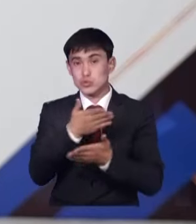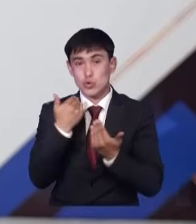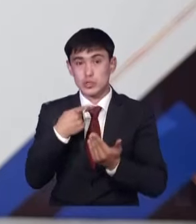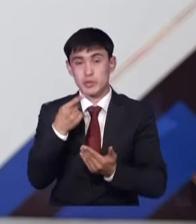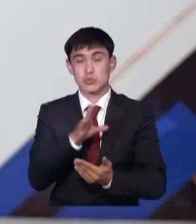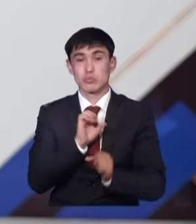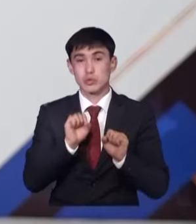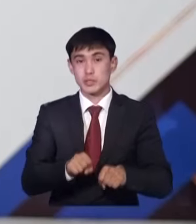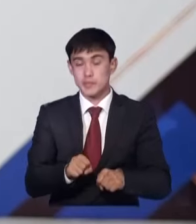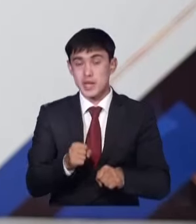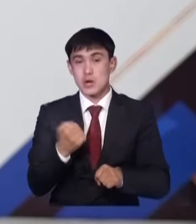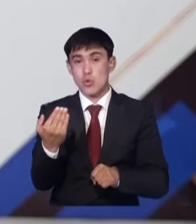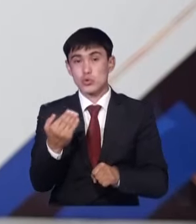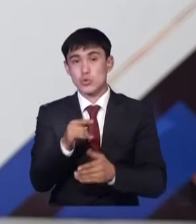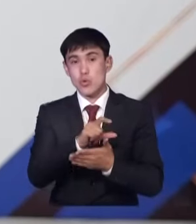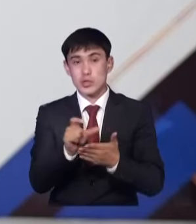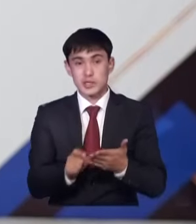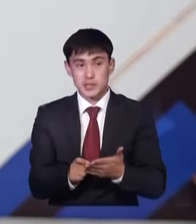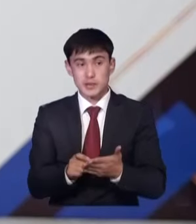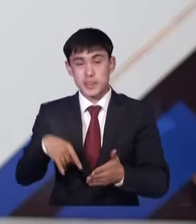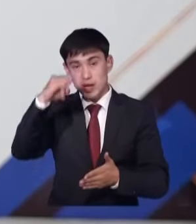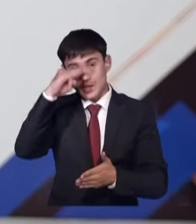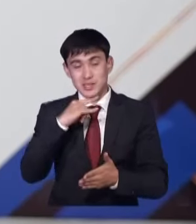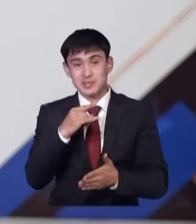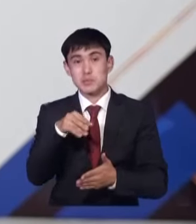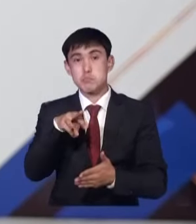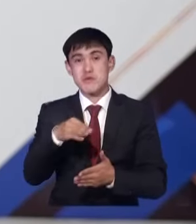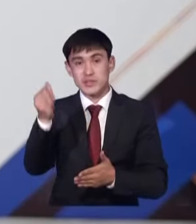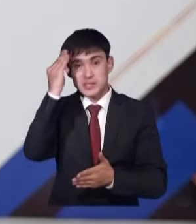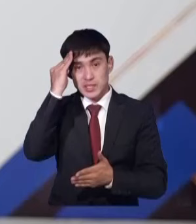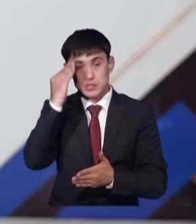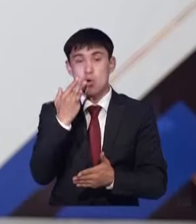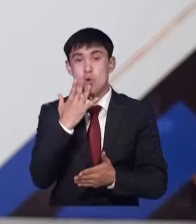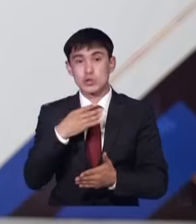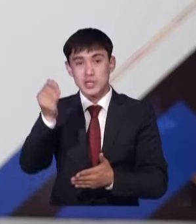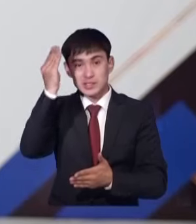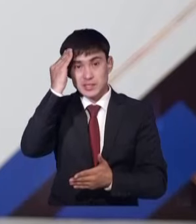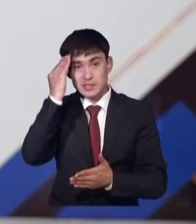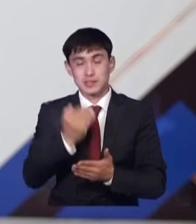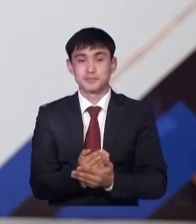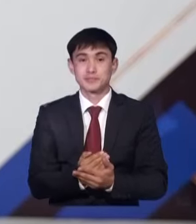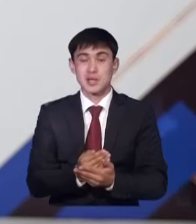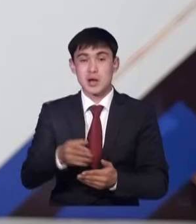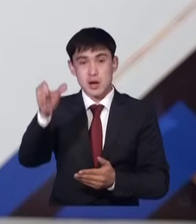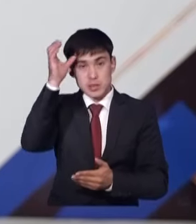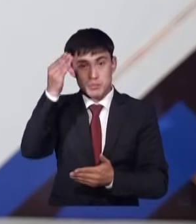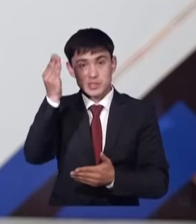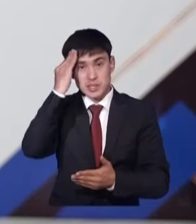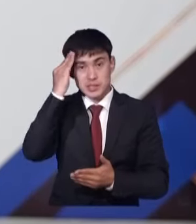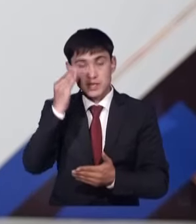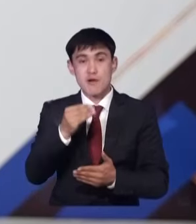десе де болады. Өйткені оның өлеңдерінде қазақтың мифтік санасы, ұлттық санасы, ғылыми